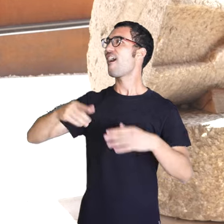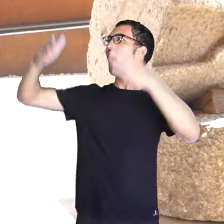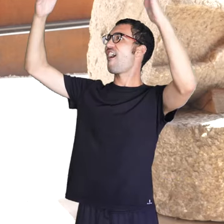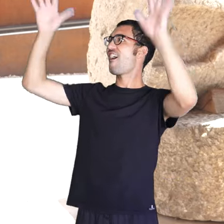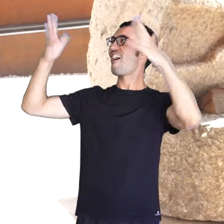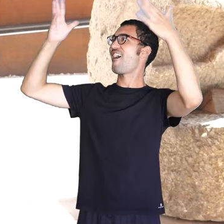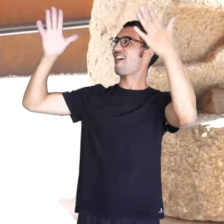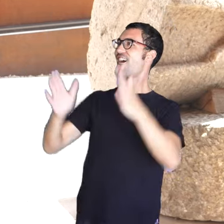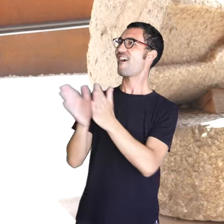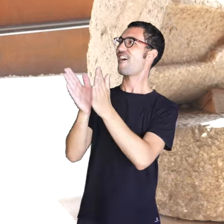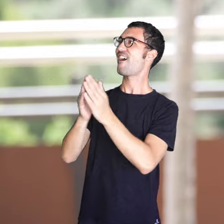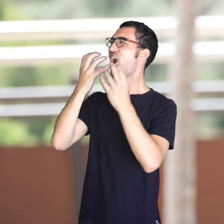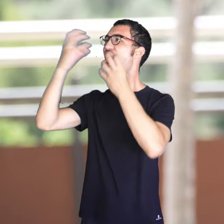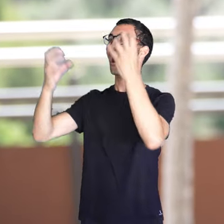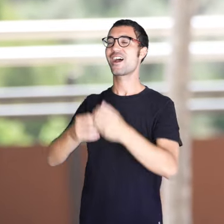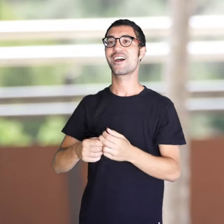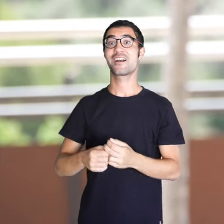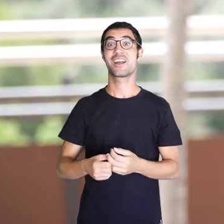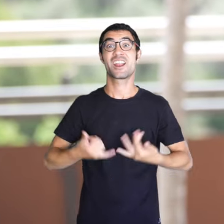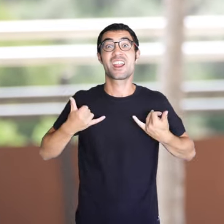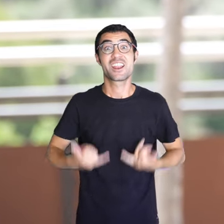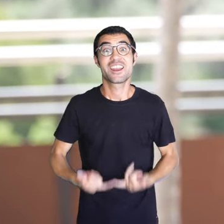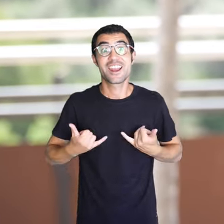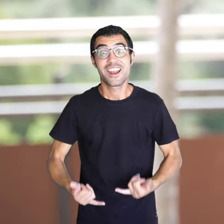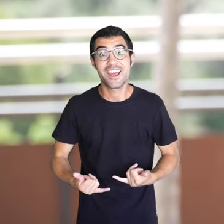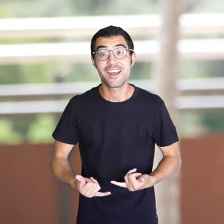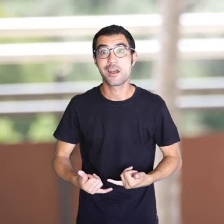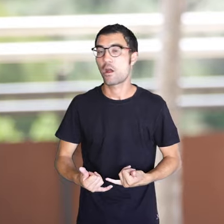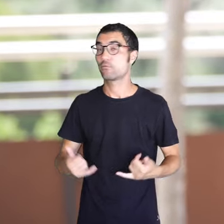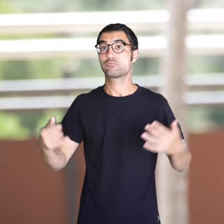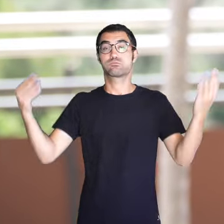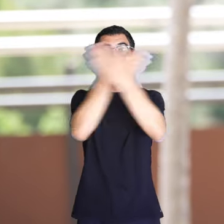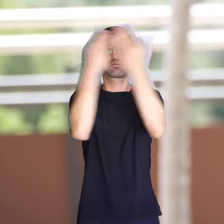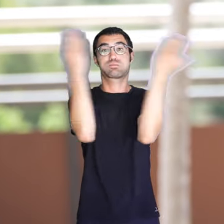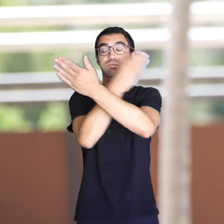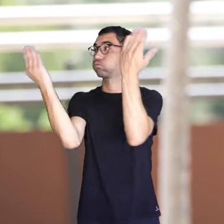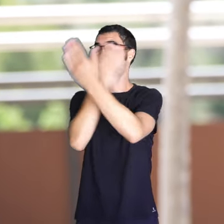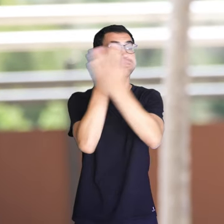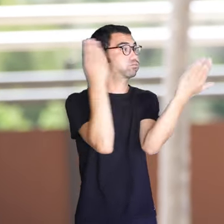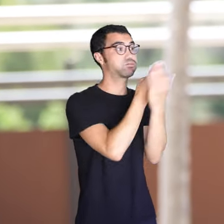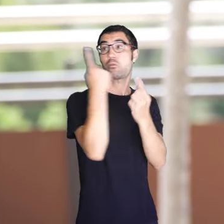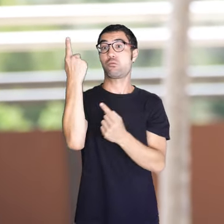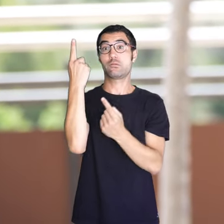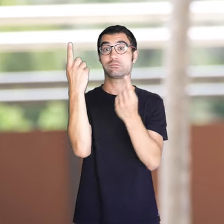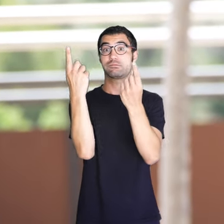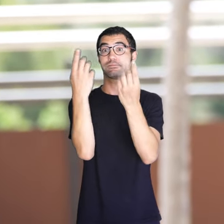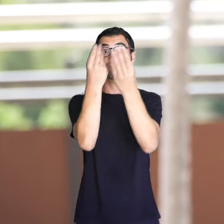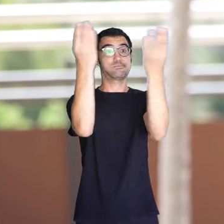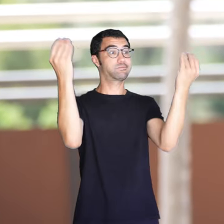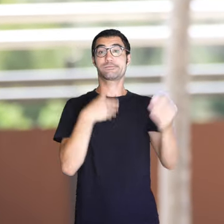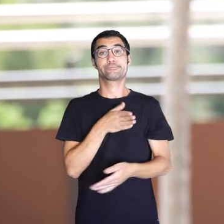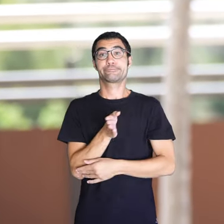ningú. I ara no pot passar. A més,